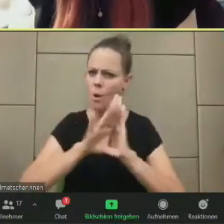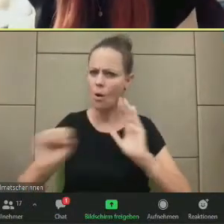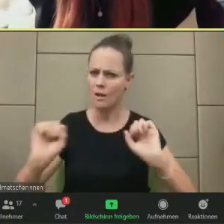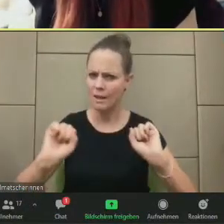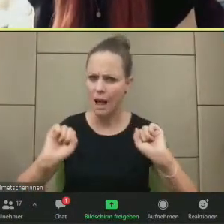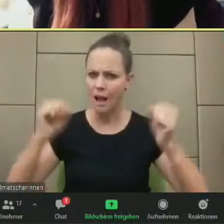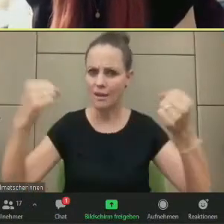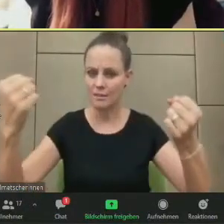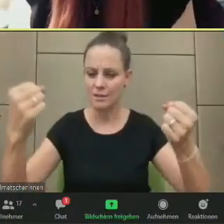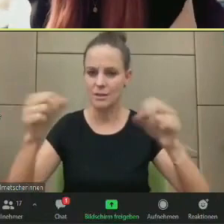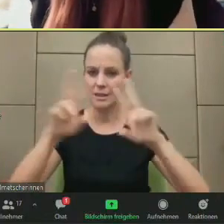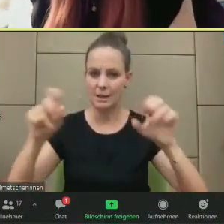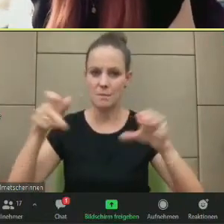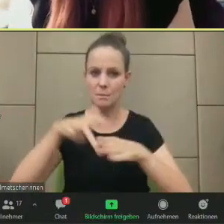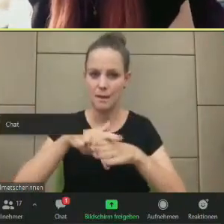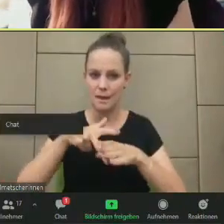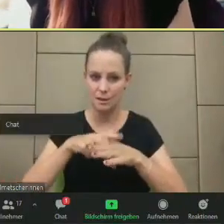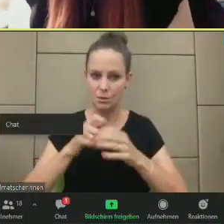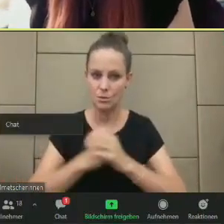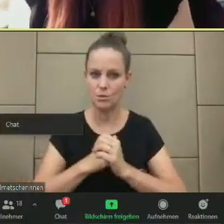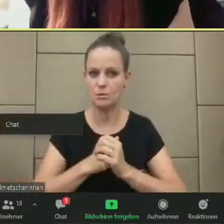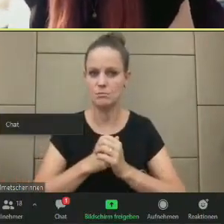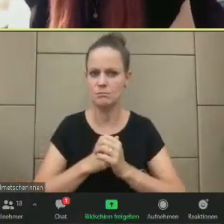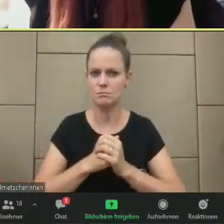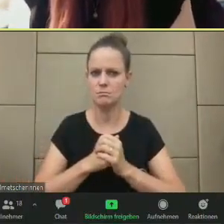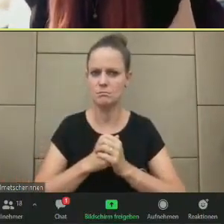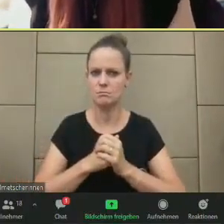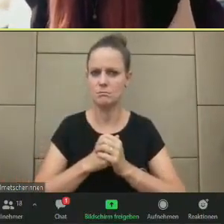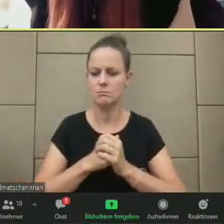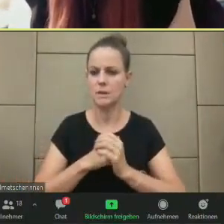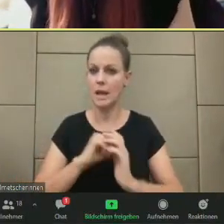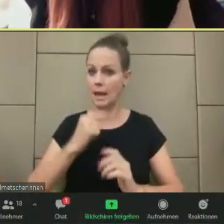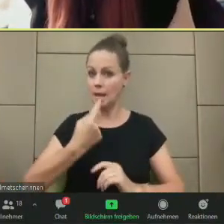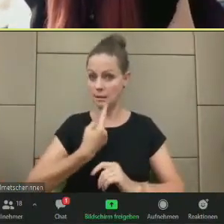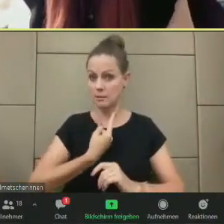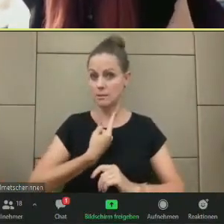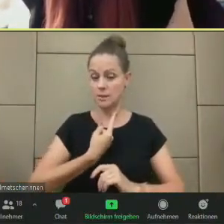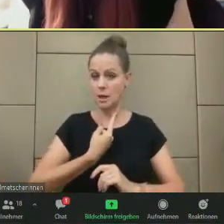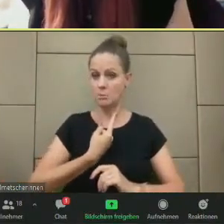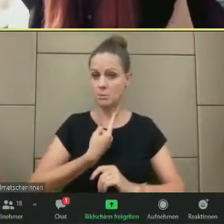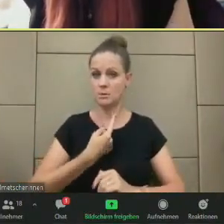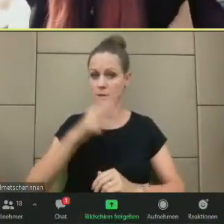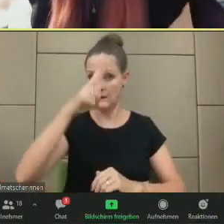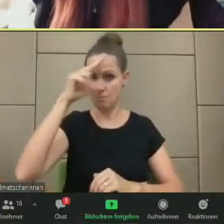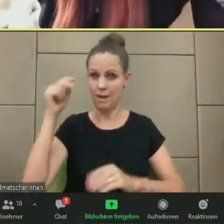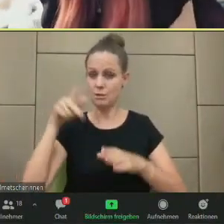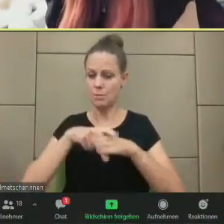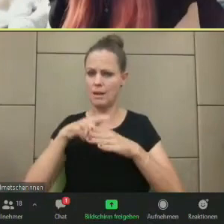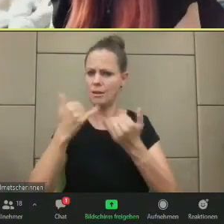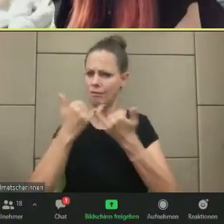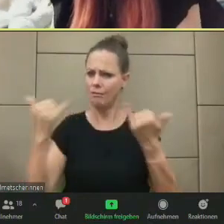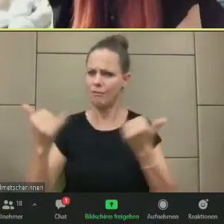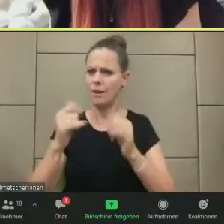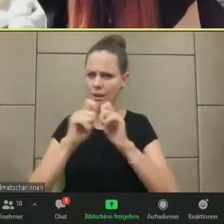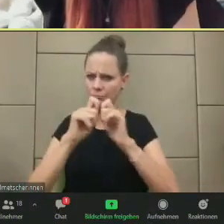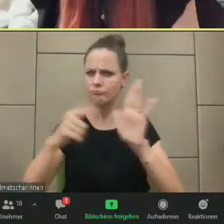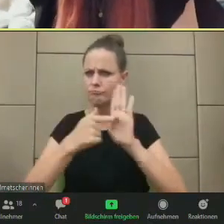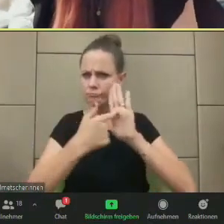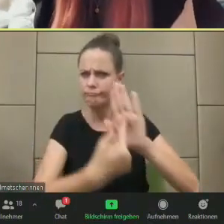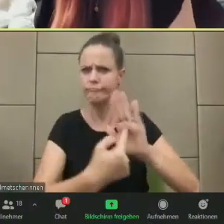zum Thema Behinderung. Und wie mache ich mich im Internet sichtbar als Mensch mit Behinderung und wozu ist das überhaupt